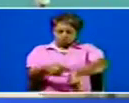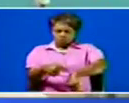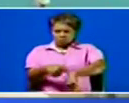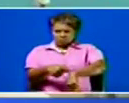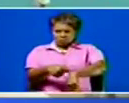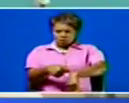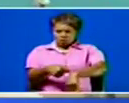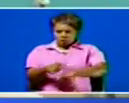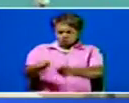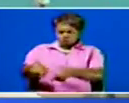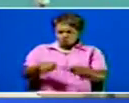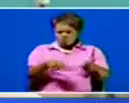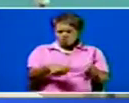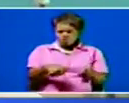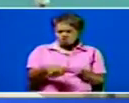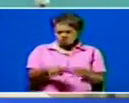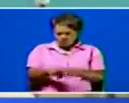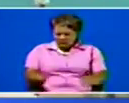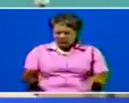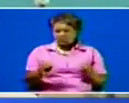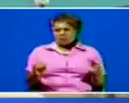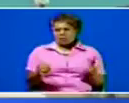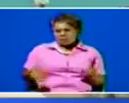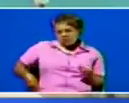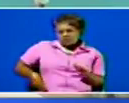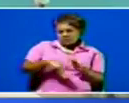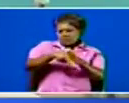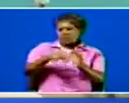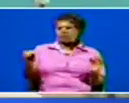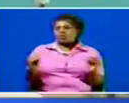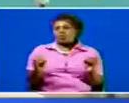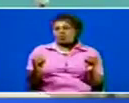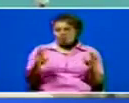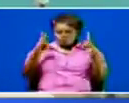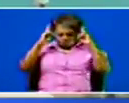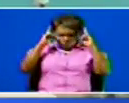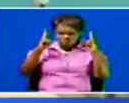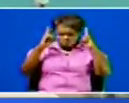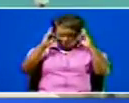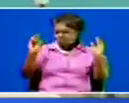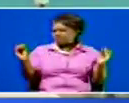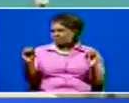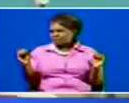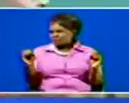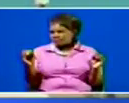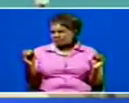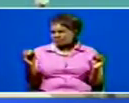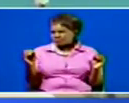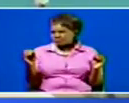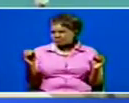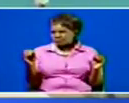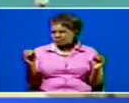raba, haturuhusi kuvaa jeans, haturuhusi kunyoa minyoo ya kihuni kama